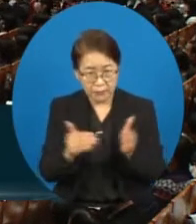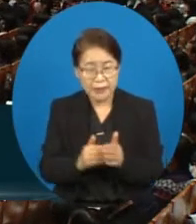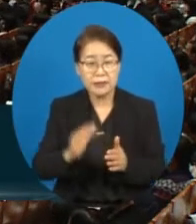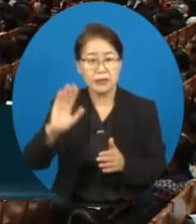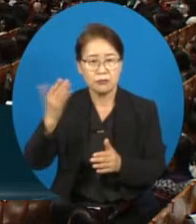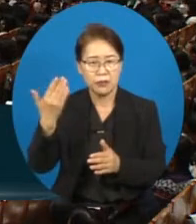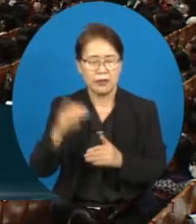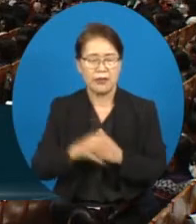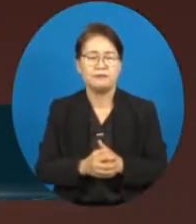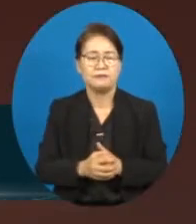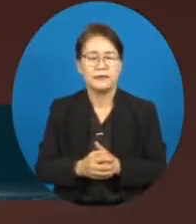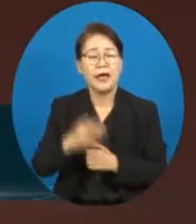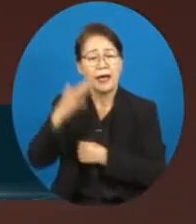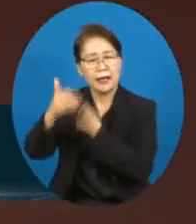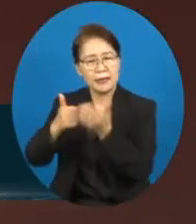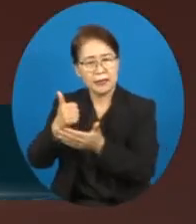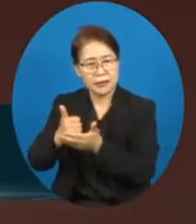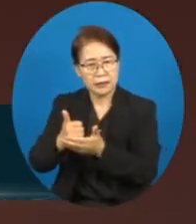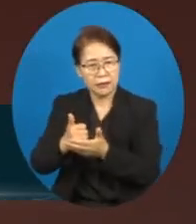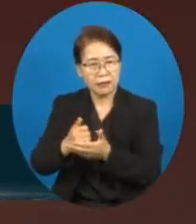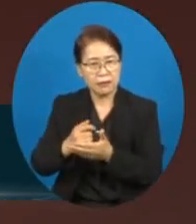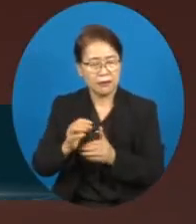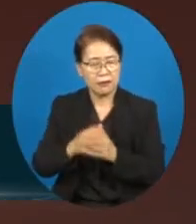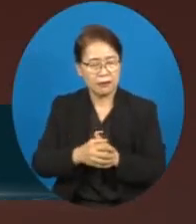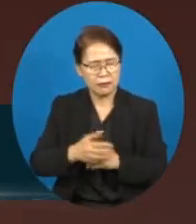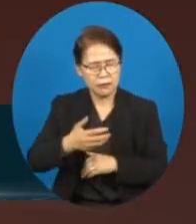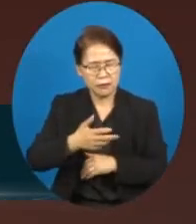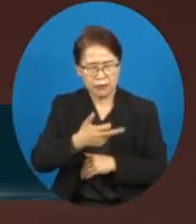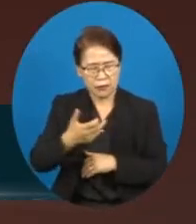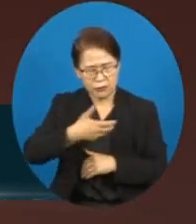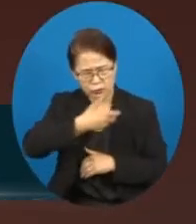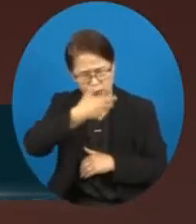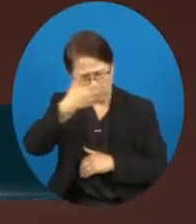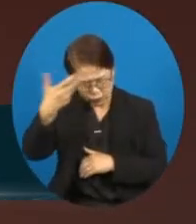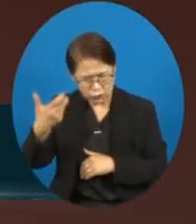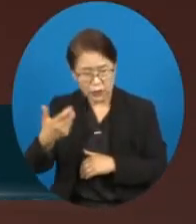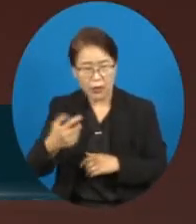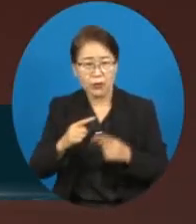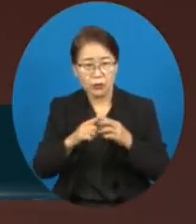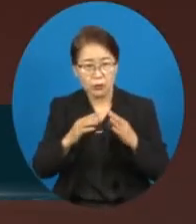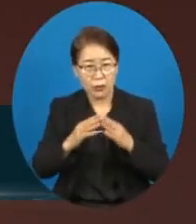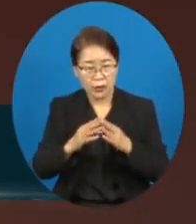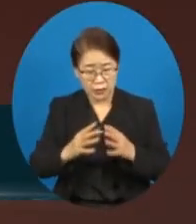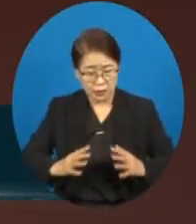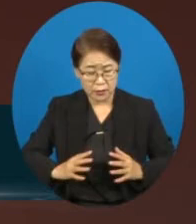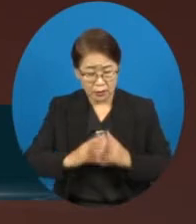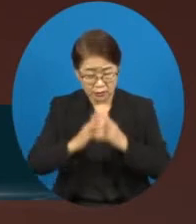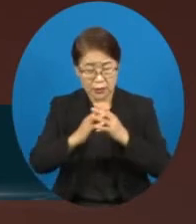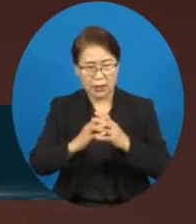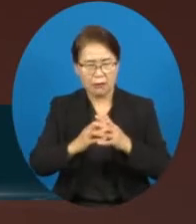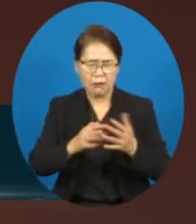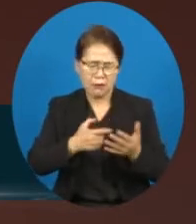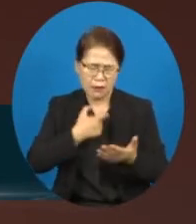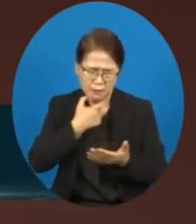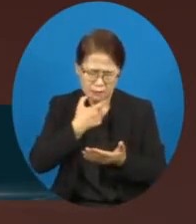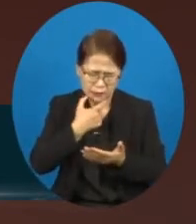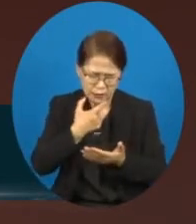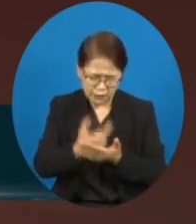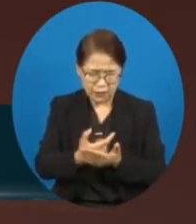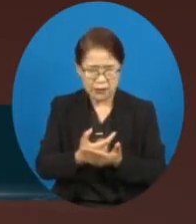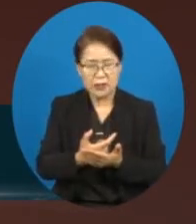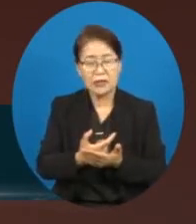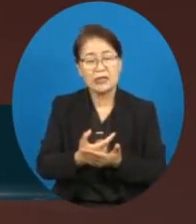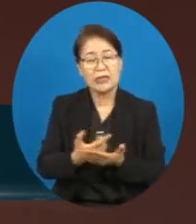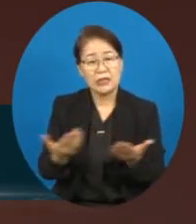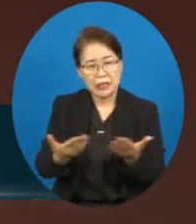하나님은 16년 전에 부푼 꿈의 성전의 공사를 시작했던 그때의 감격적인 사건을